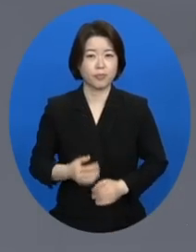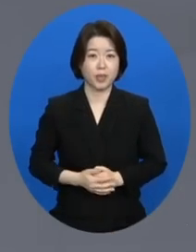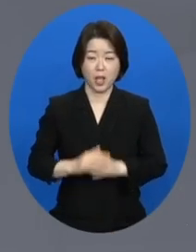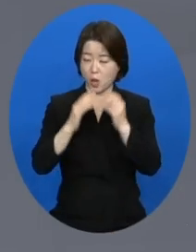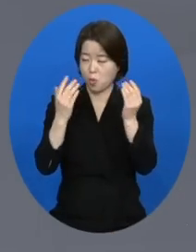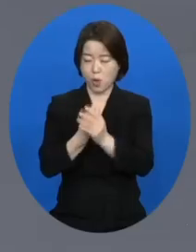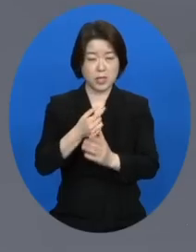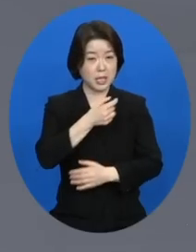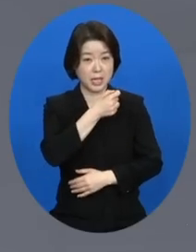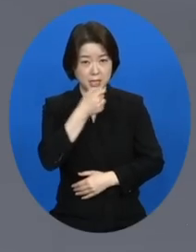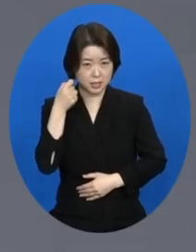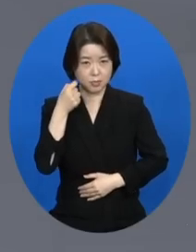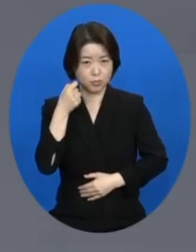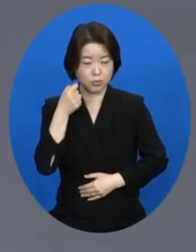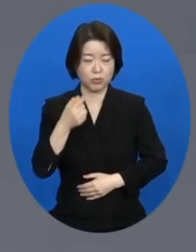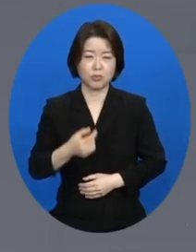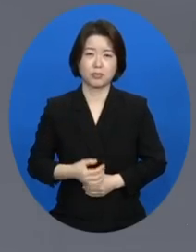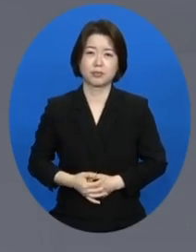완전한 침묵을 지키십니다.